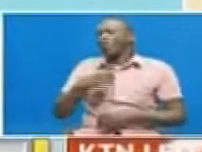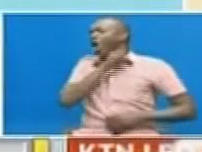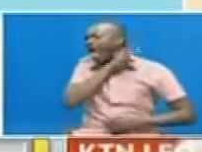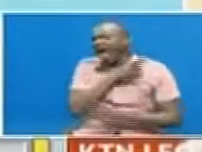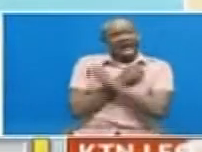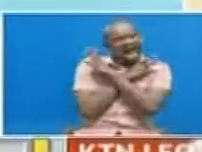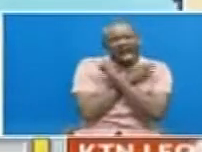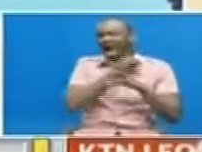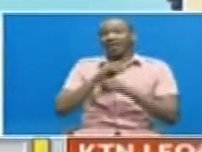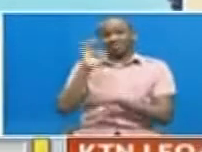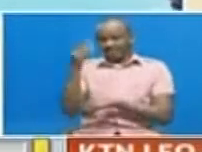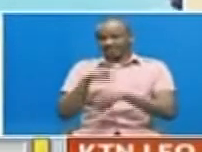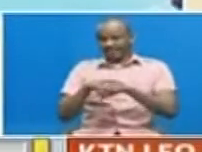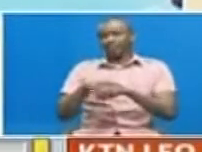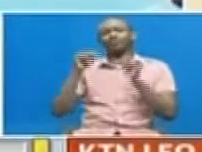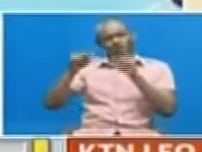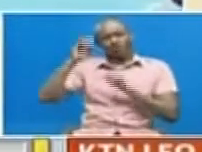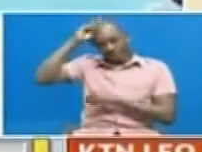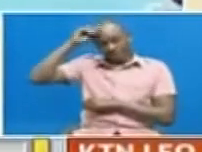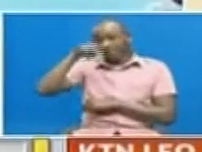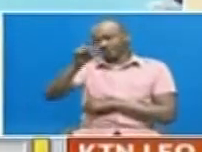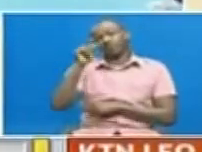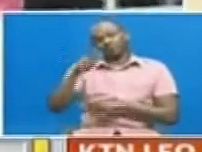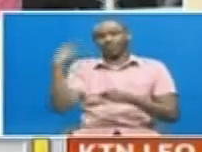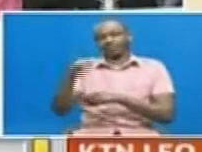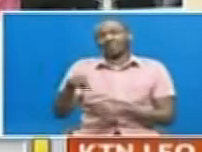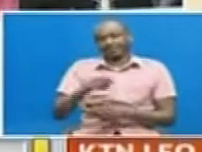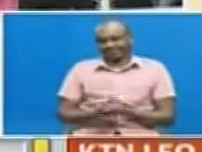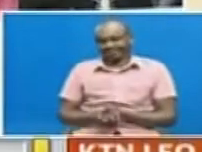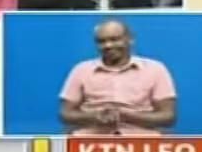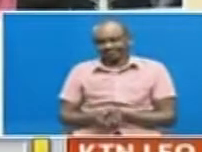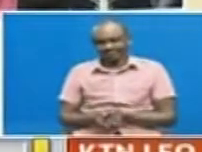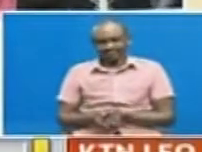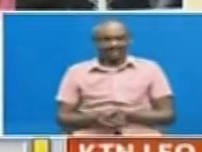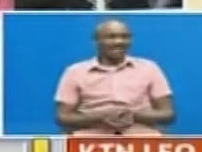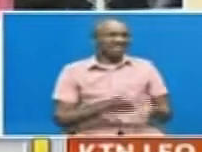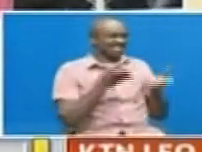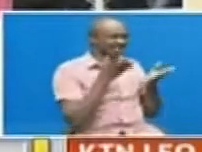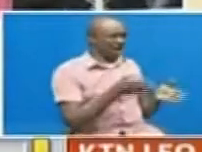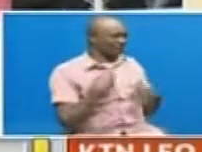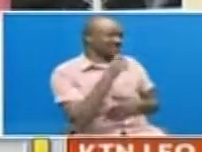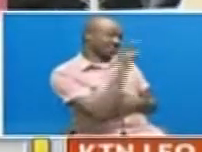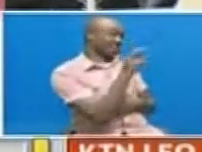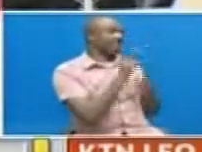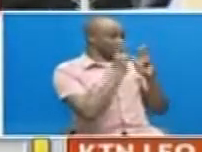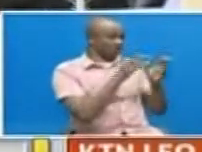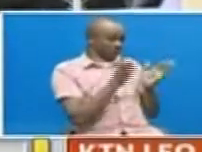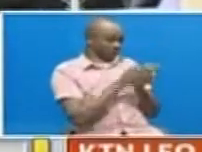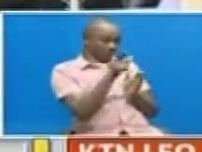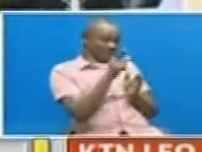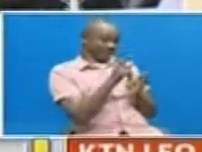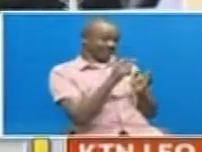seti ya tatu, niko na uhakika Algeria walikuwa na nia mbaya. Mm-hmm. Nimeangalia ripoti ya mwanahabari mwenza Robinson